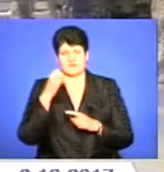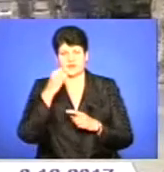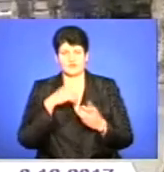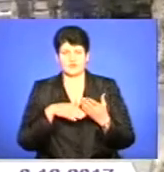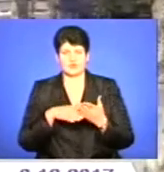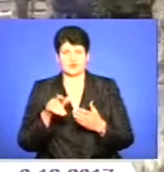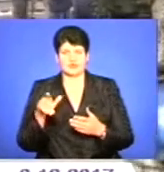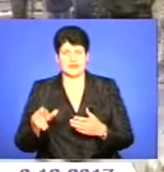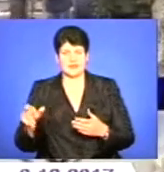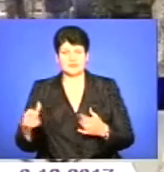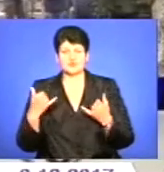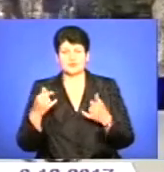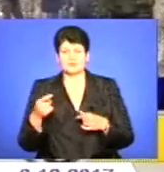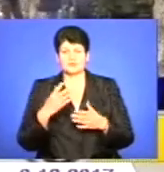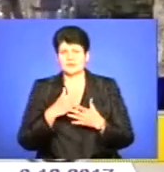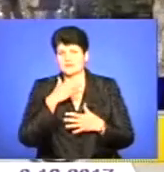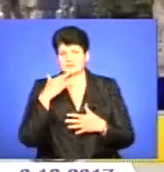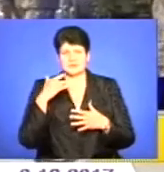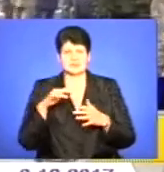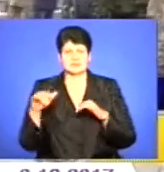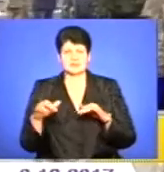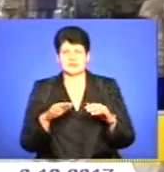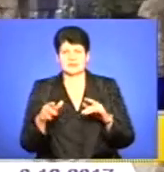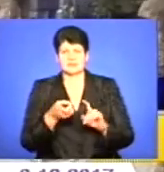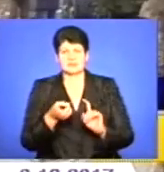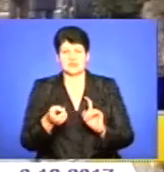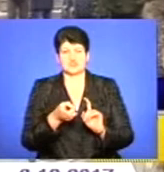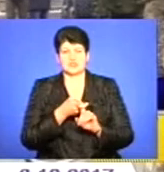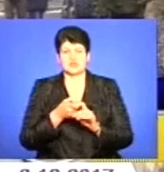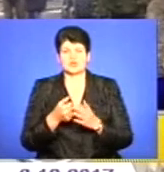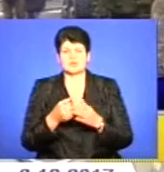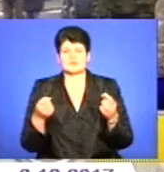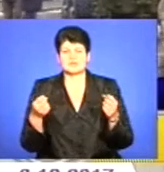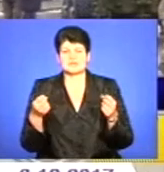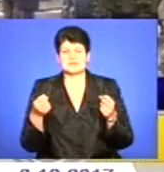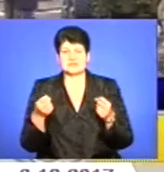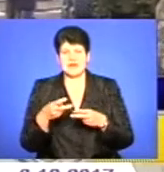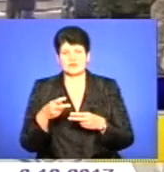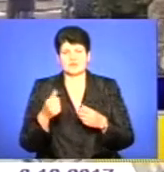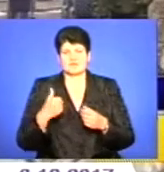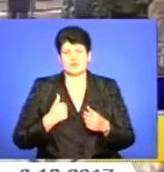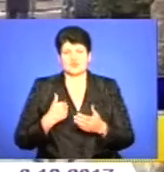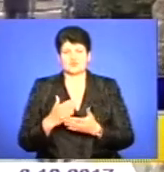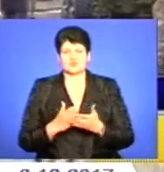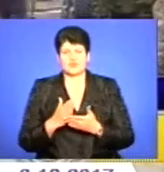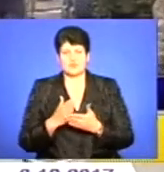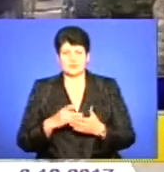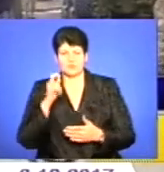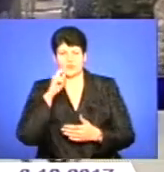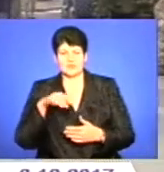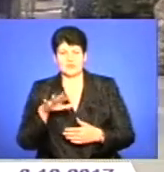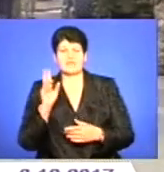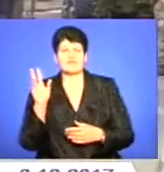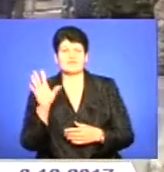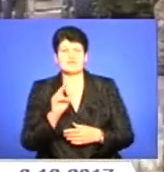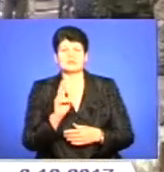Тернополі відбувається ряд заходів, які, власне, і причетні до спеціальності військовослужбовців Збройних сил України і всіх, хто їх